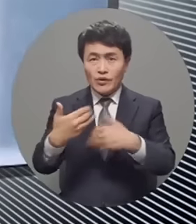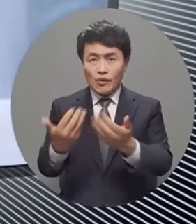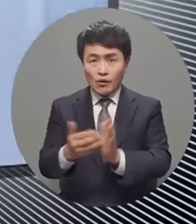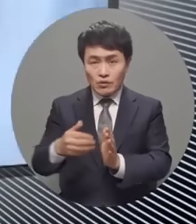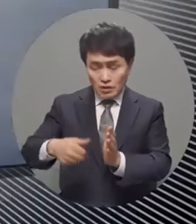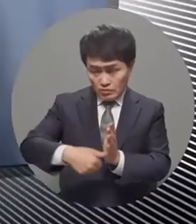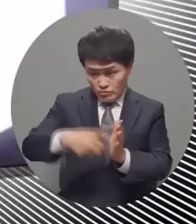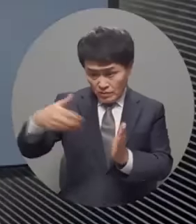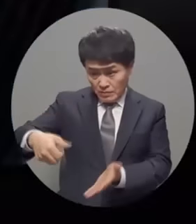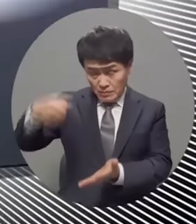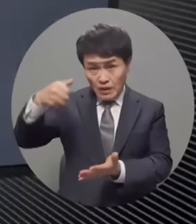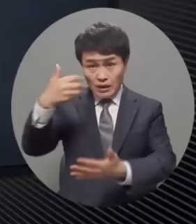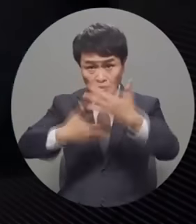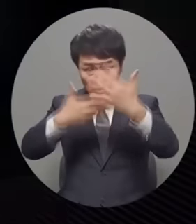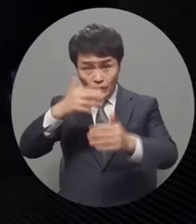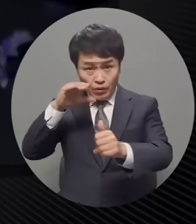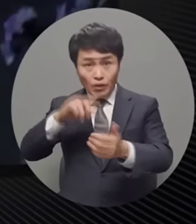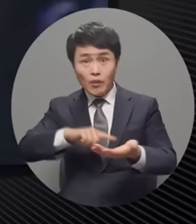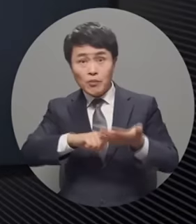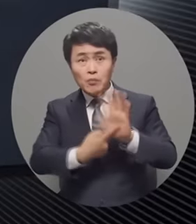그래서